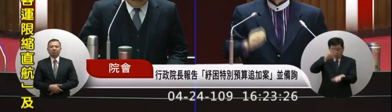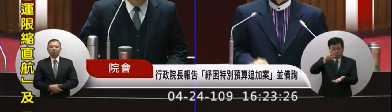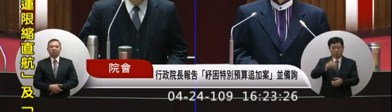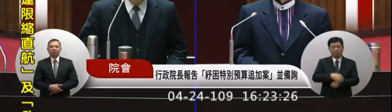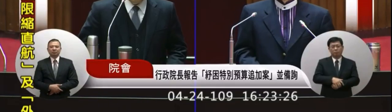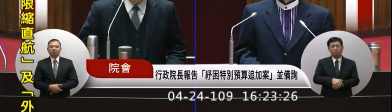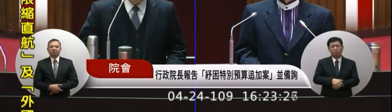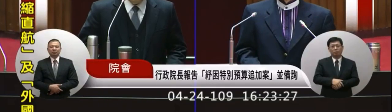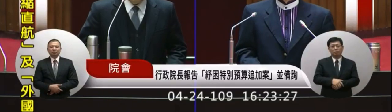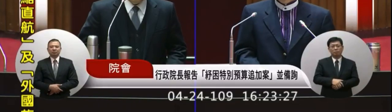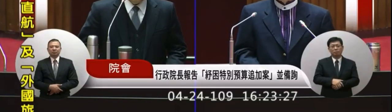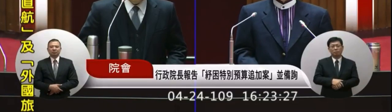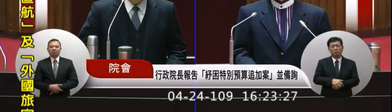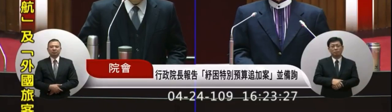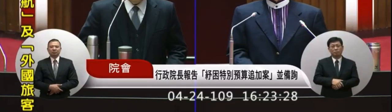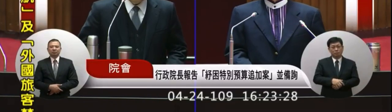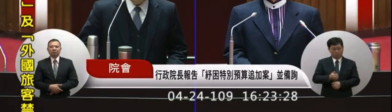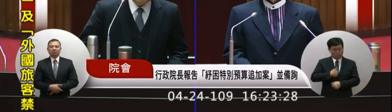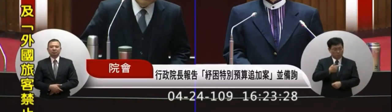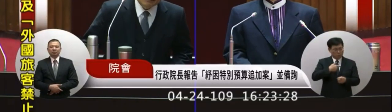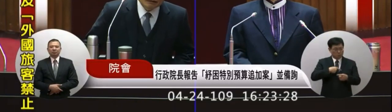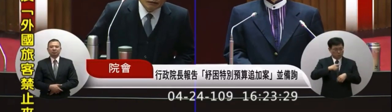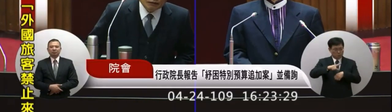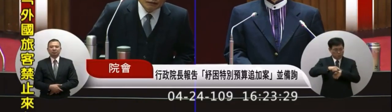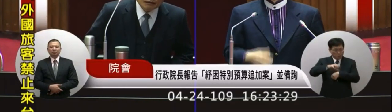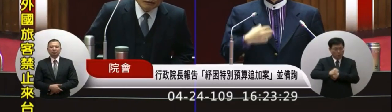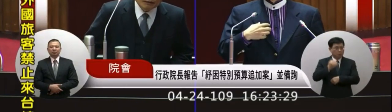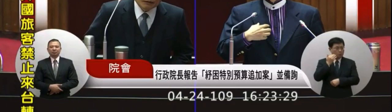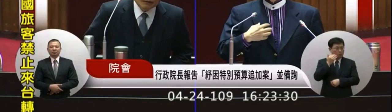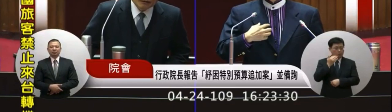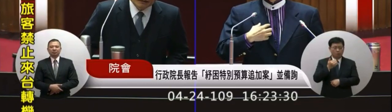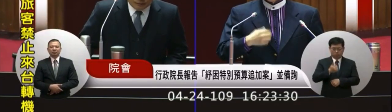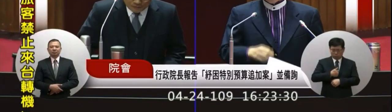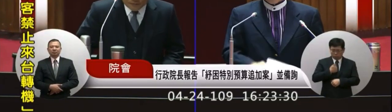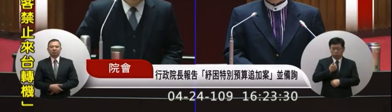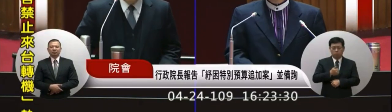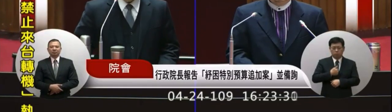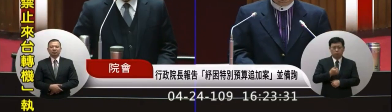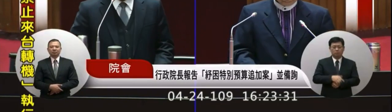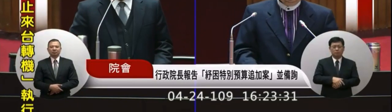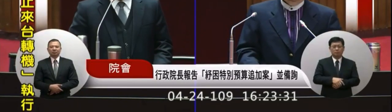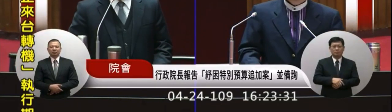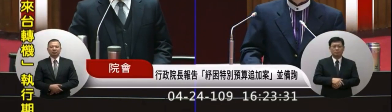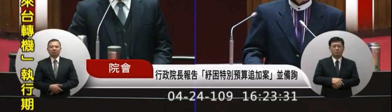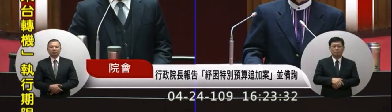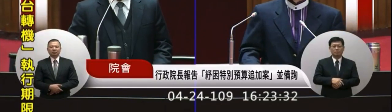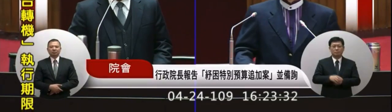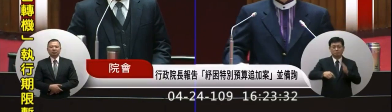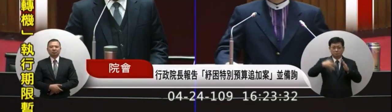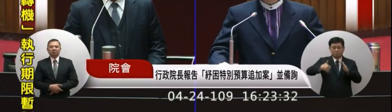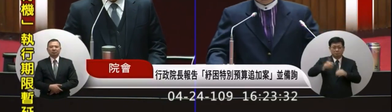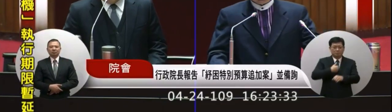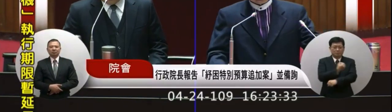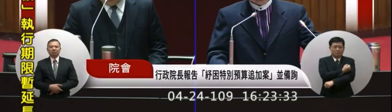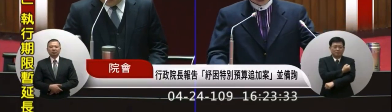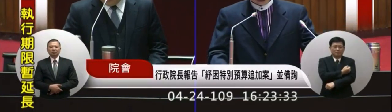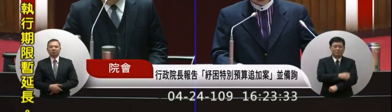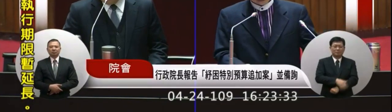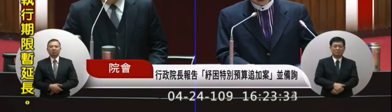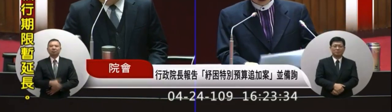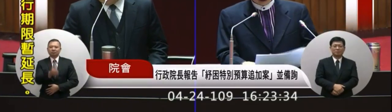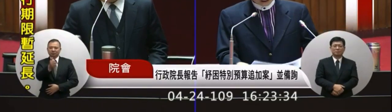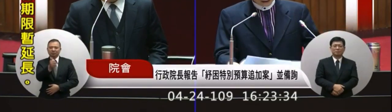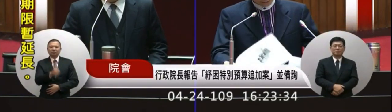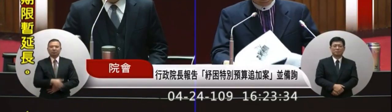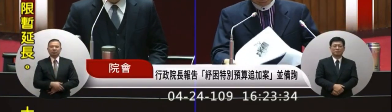次，我还蛮珍惜的，我很珍惜的哈。院长辛苦了啊。 多谢